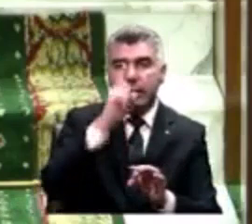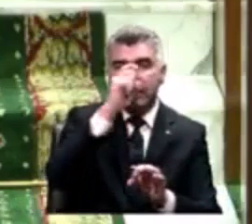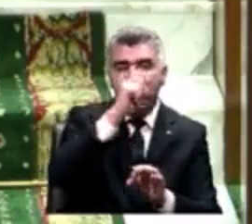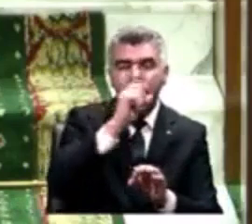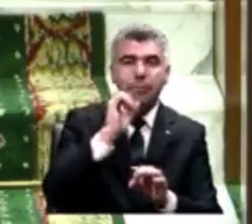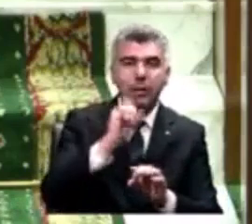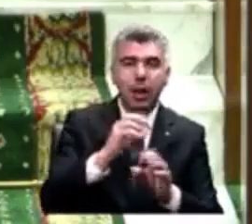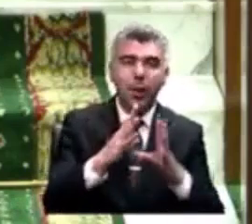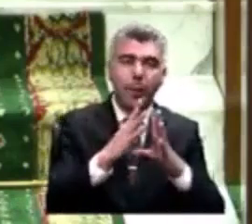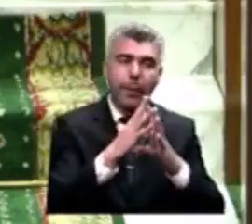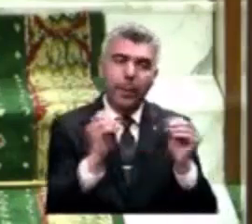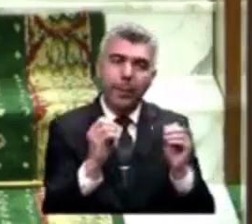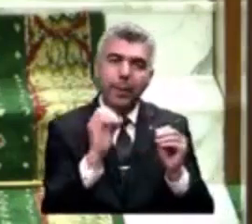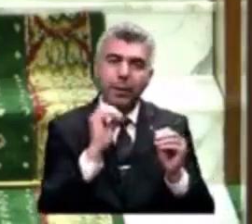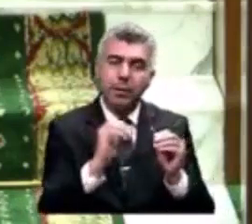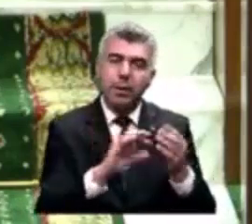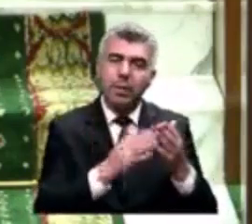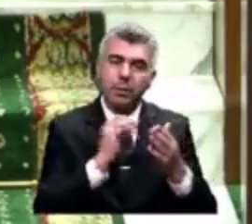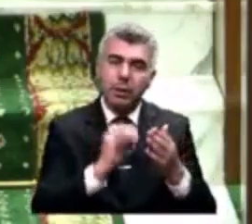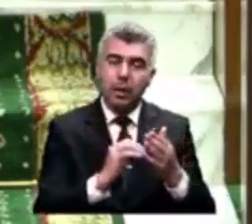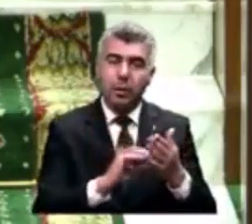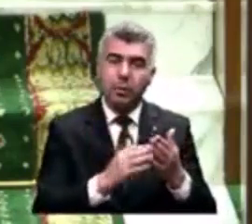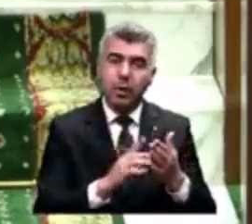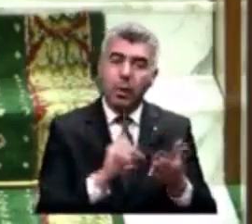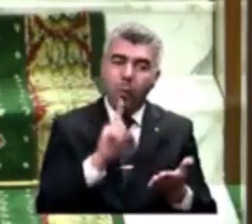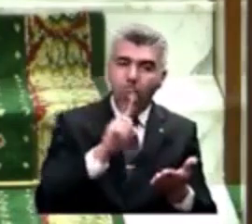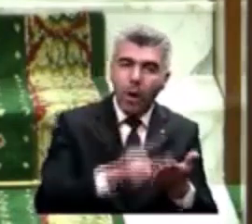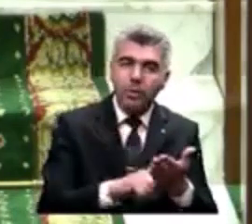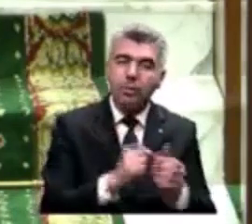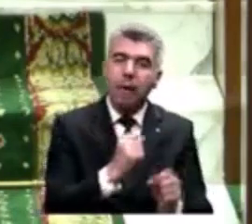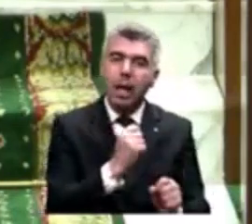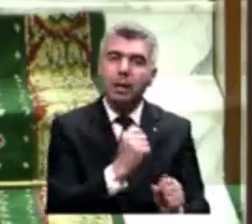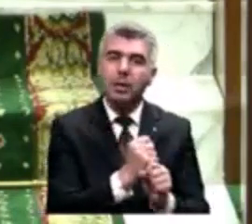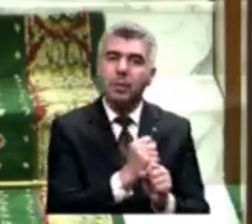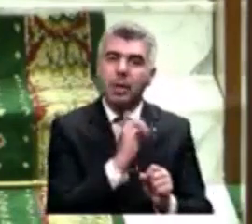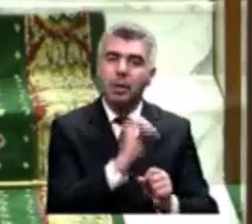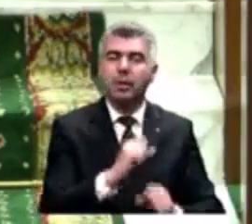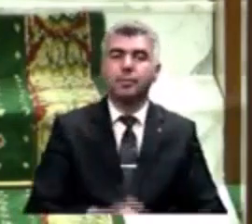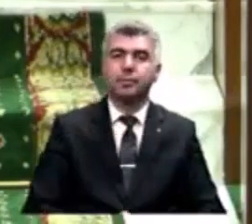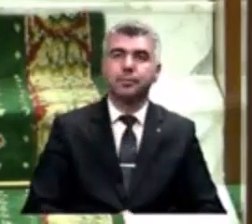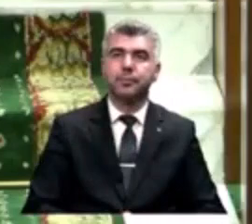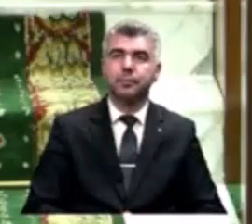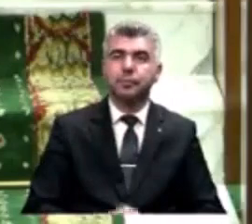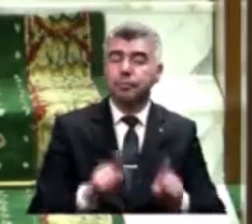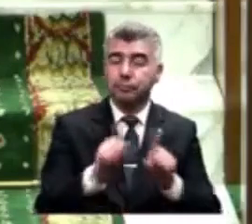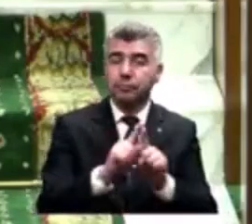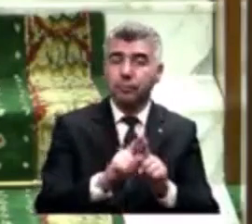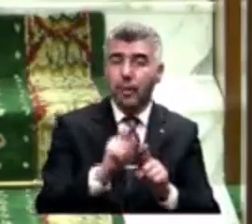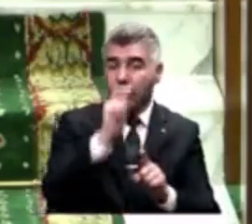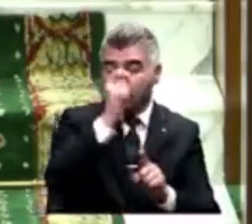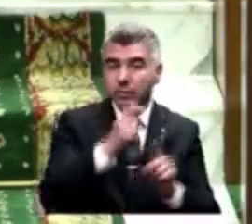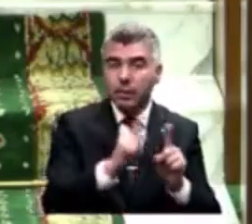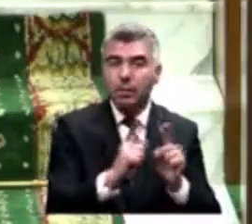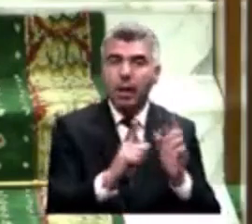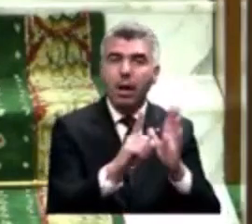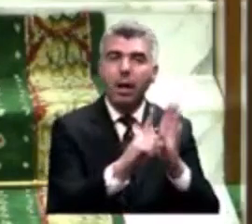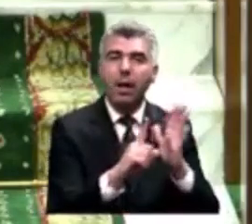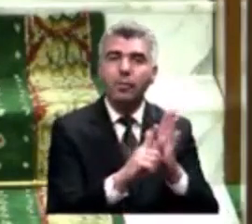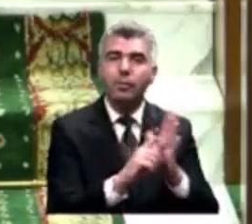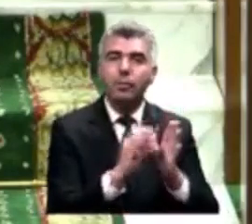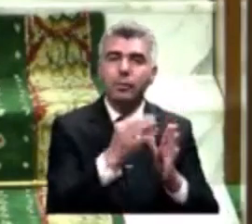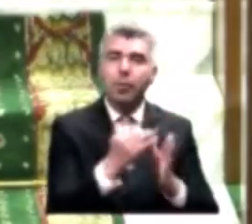الجو الملائم للقيام بواجبهم المهني في بعض الأحيان، وبالتالي فهم يستحقون التكريم بنظام أساسي